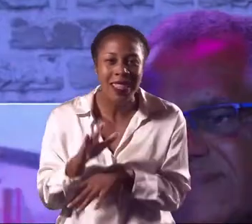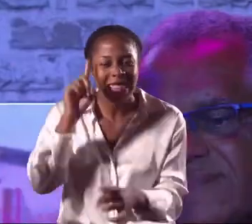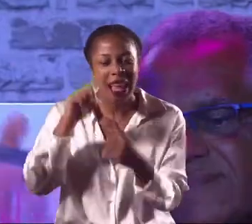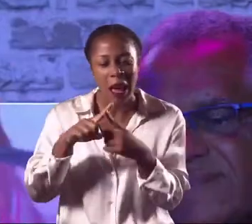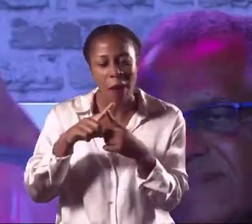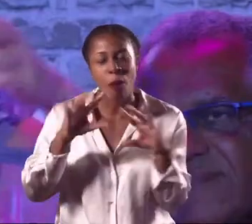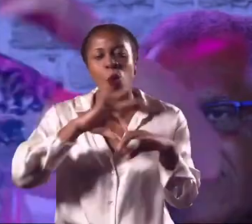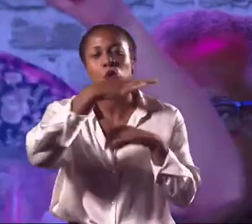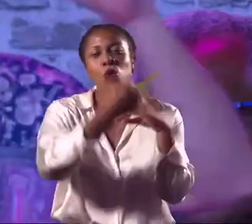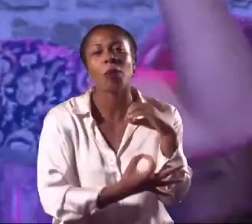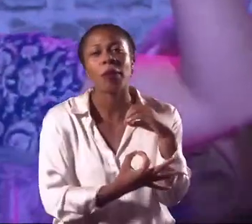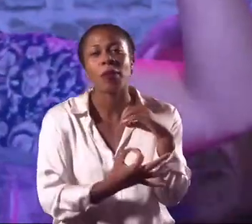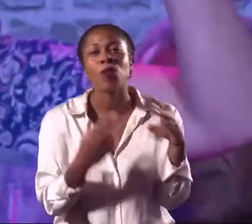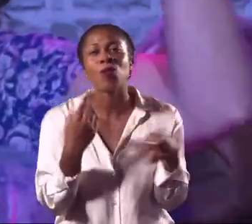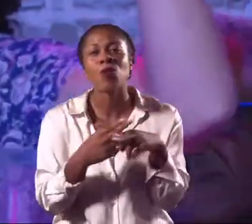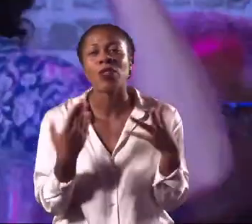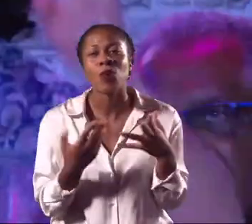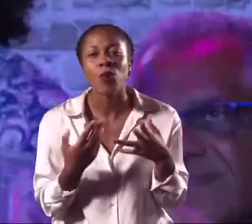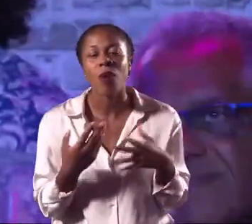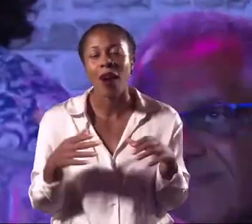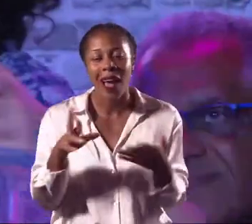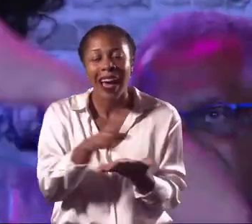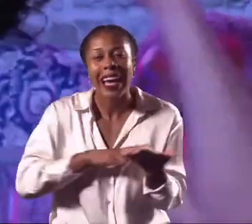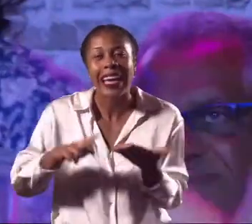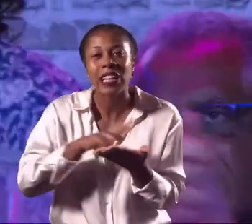Outre-mer. Ce sont les régions